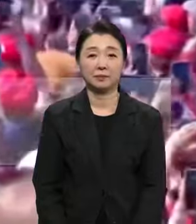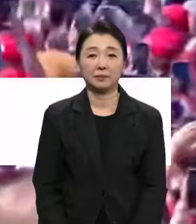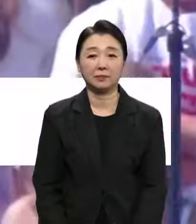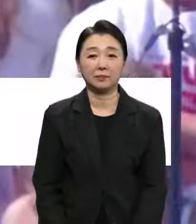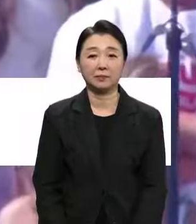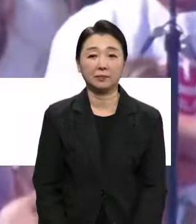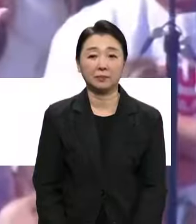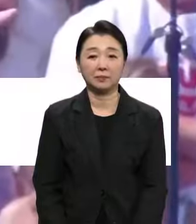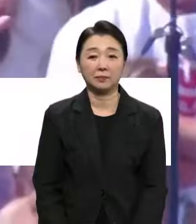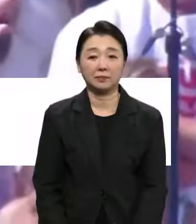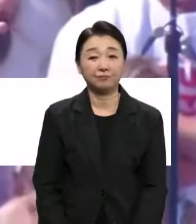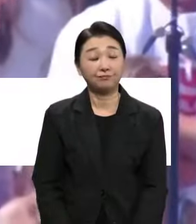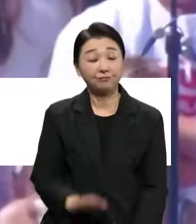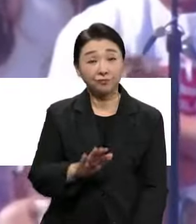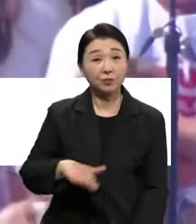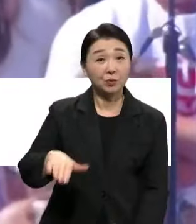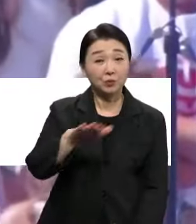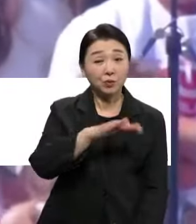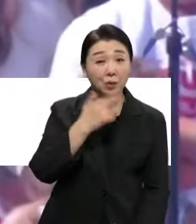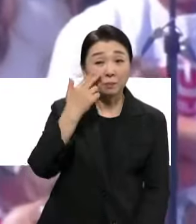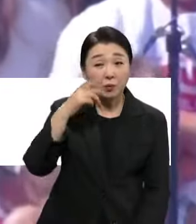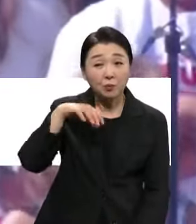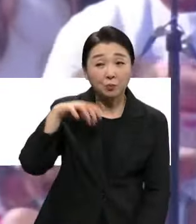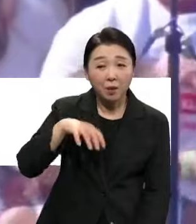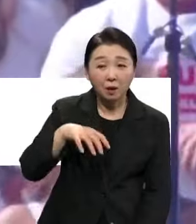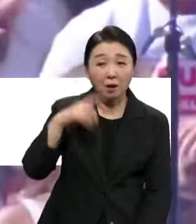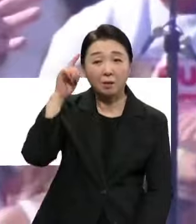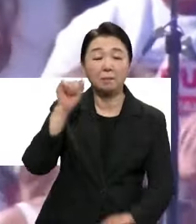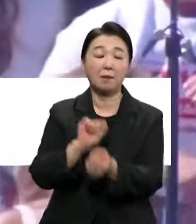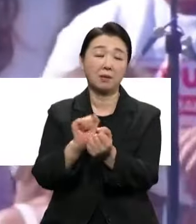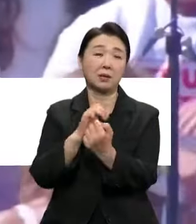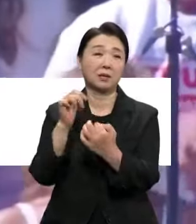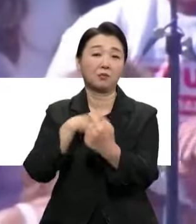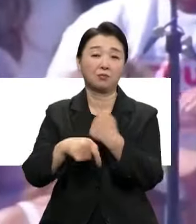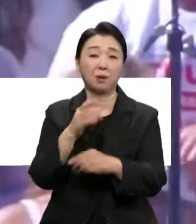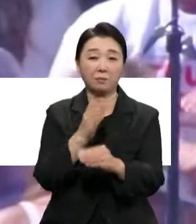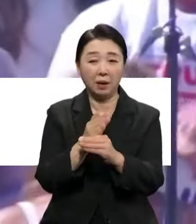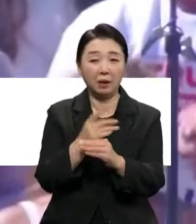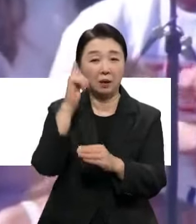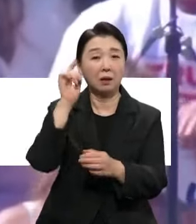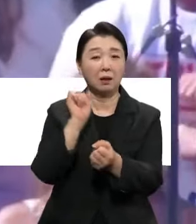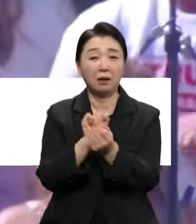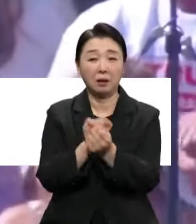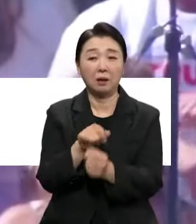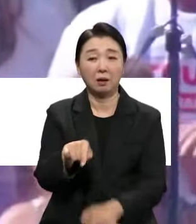We're run by stupid people. Stupid people.